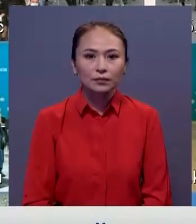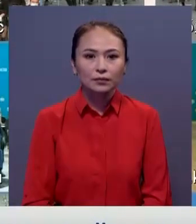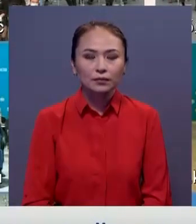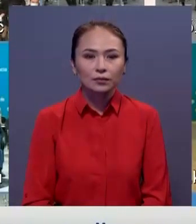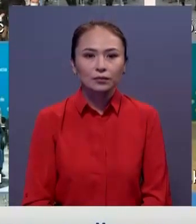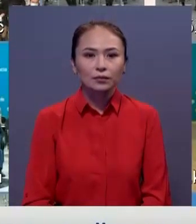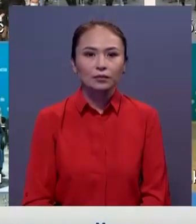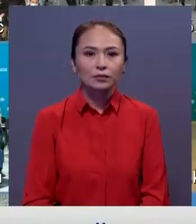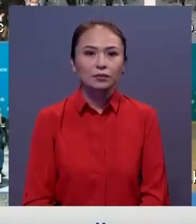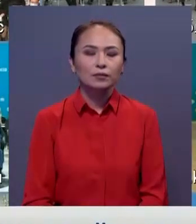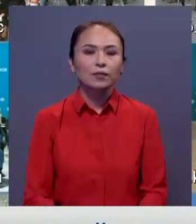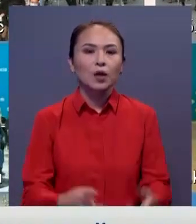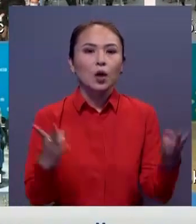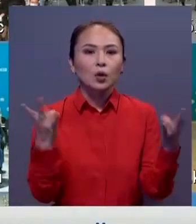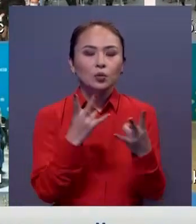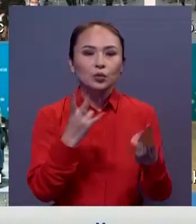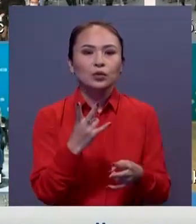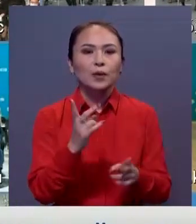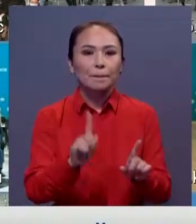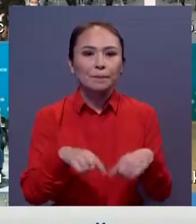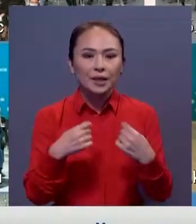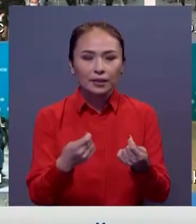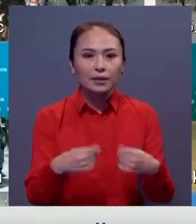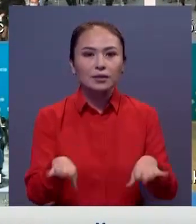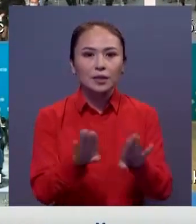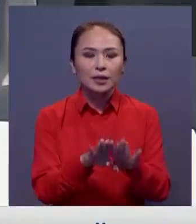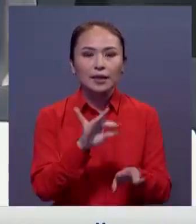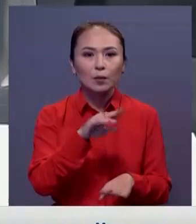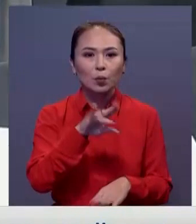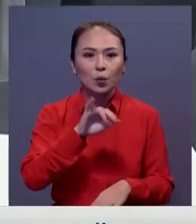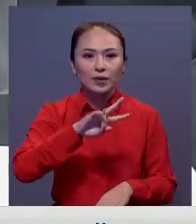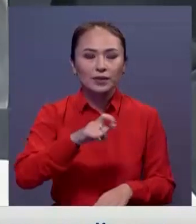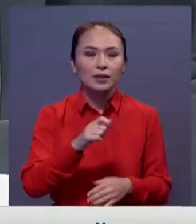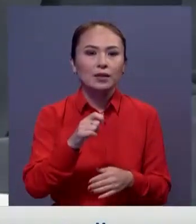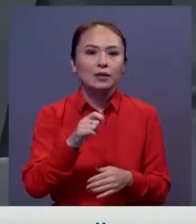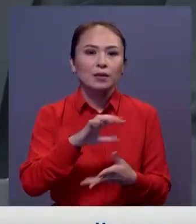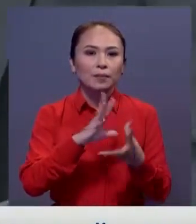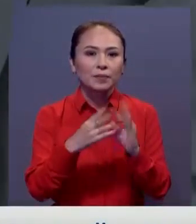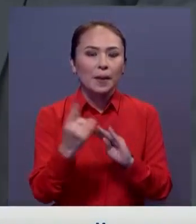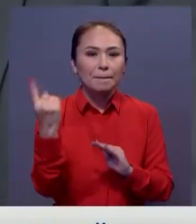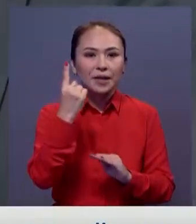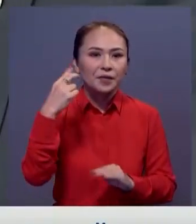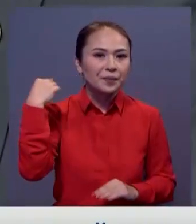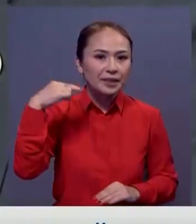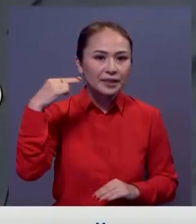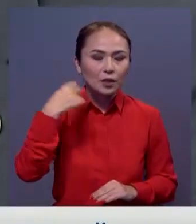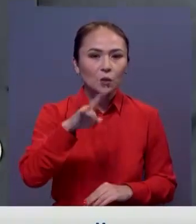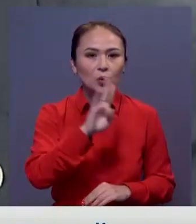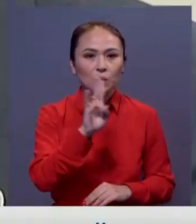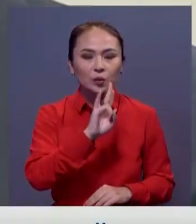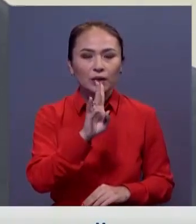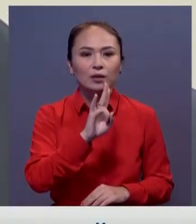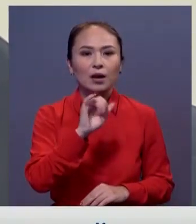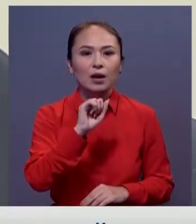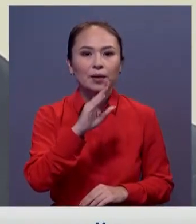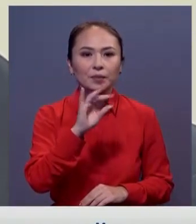қарастырмақ. Нужно придать импульс системной модернизации, сформулированный первым президентом Нұрсұлтаном